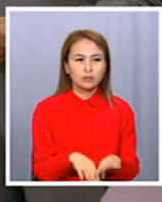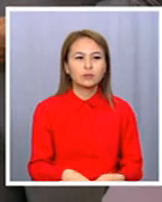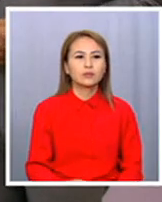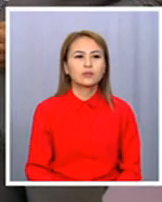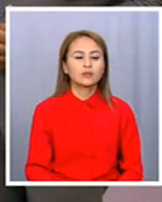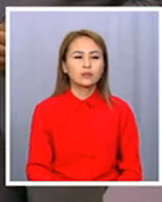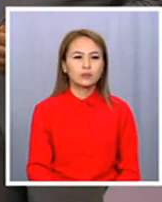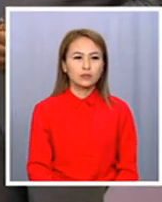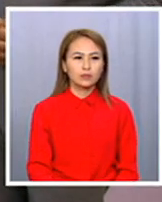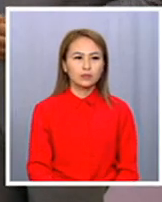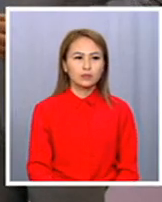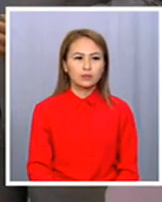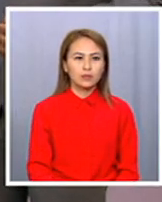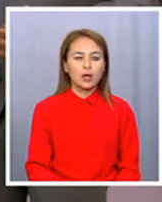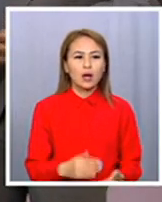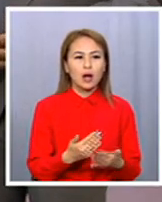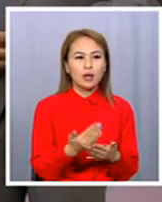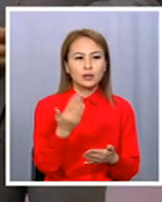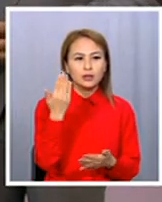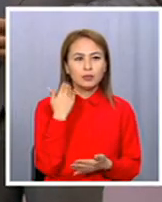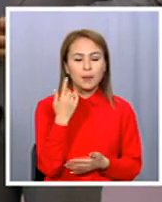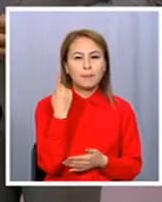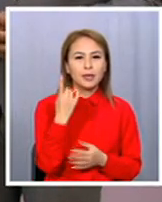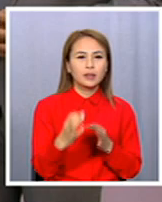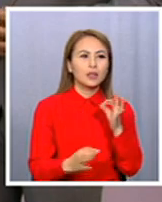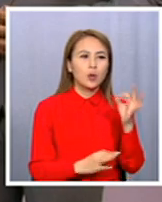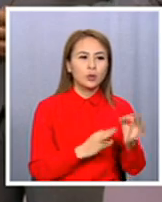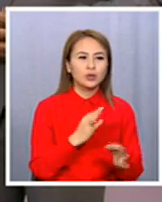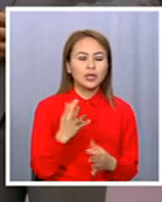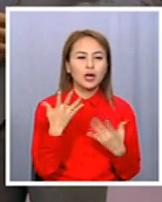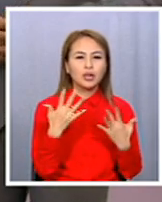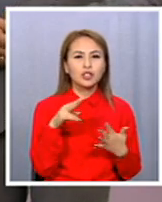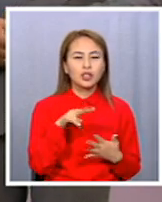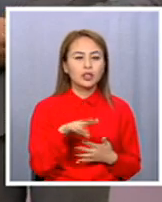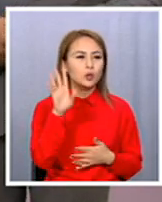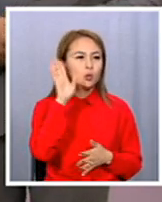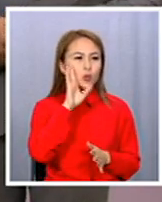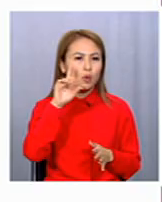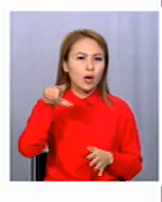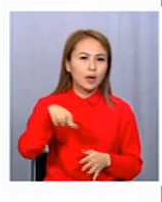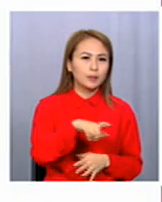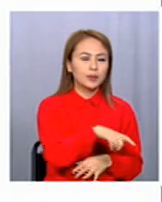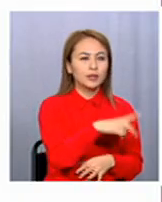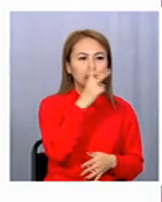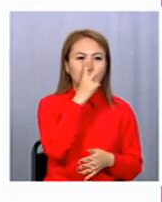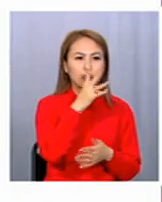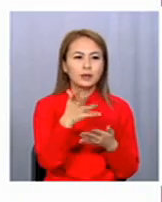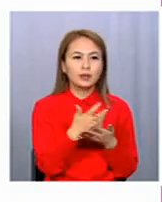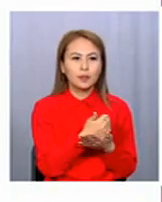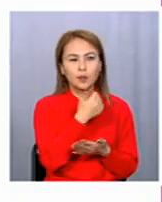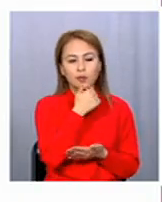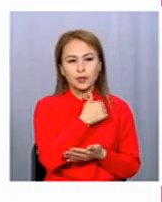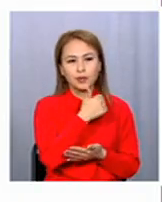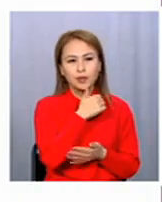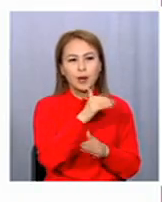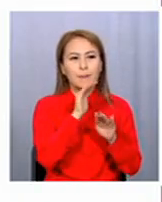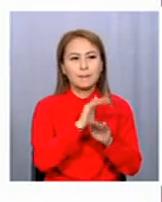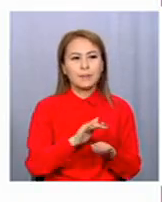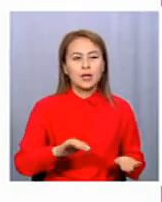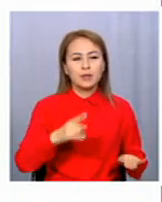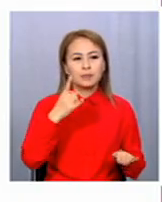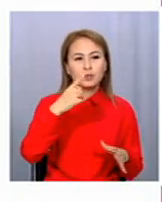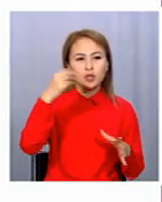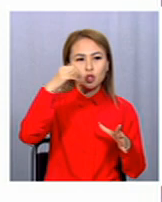Балалар, алдымен бір тәулікте қанша литр су ағып кететіні анықтайық. Балалар, бір